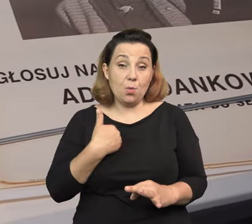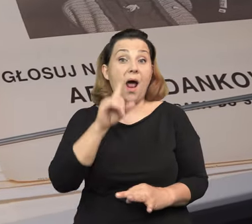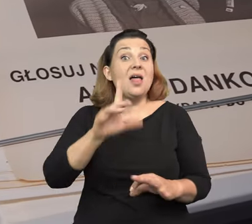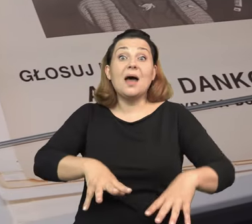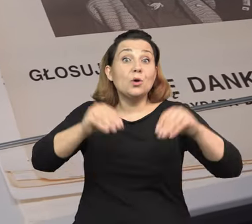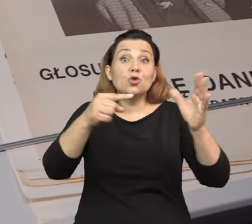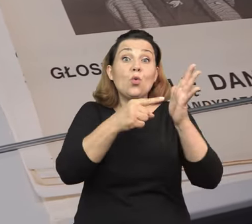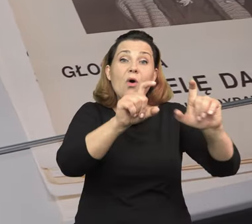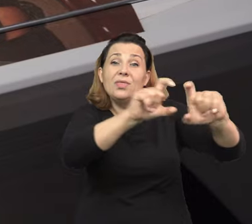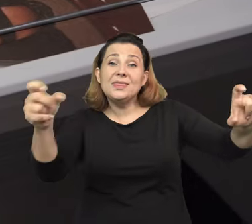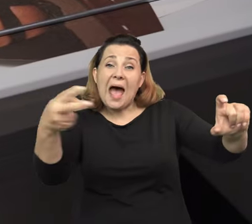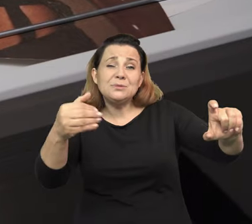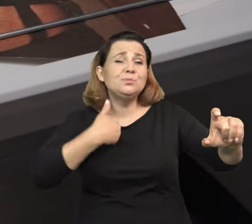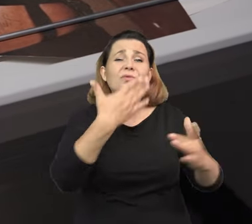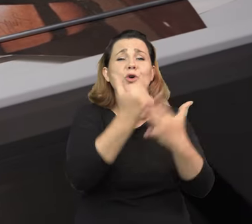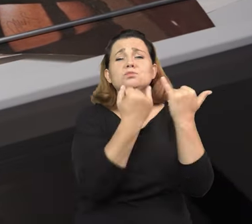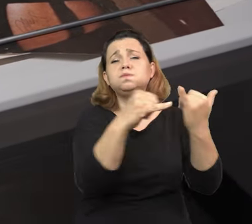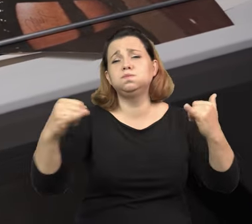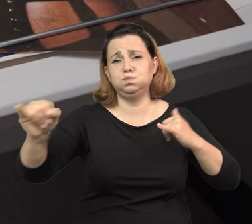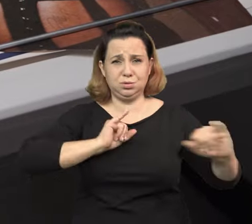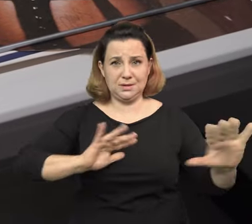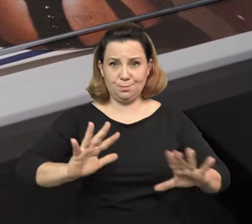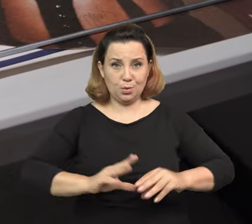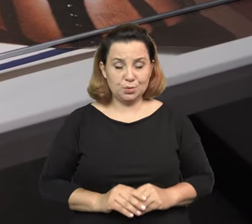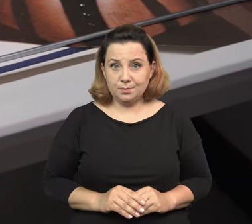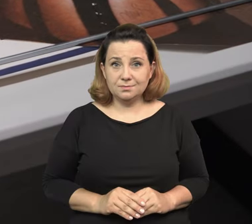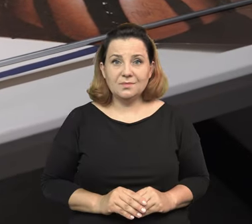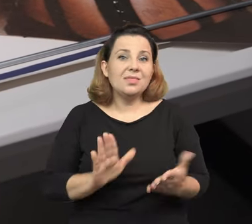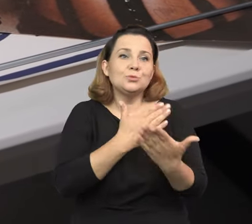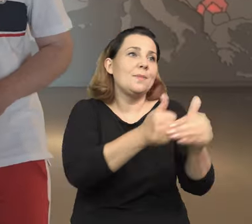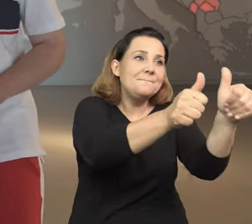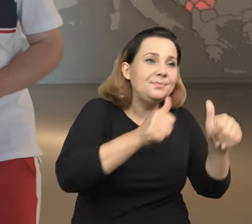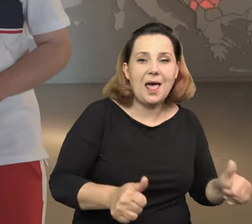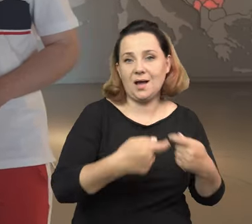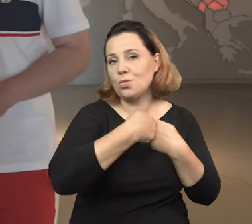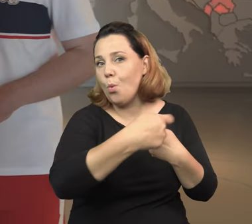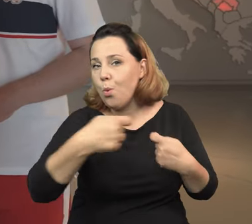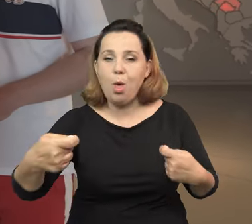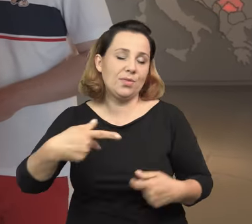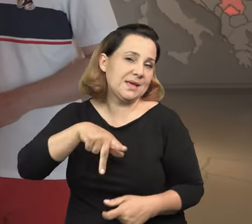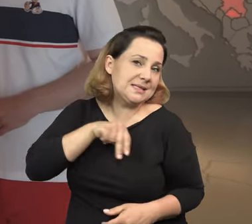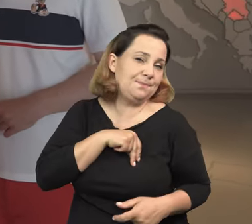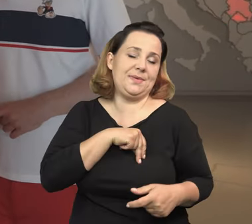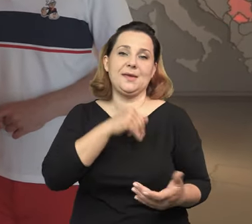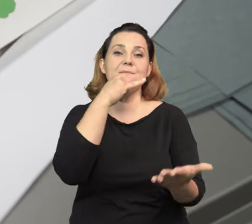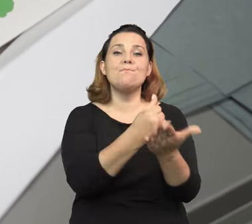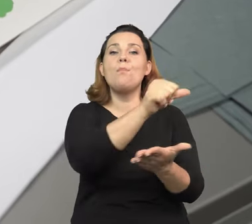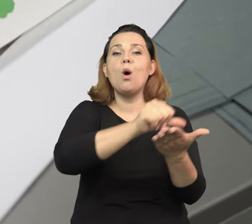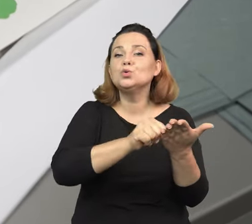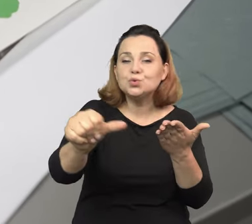wykorzystywana na milion sposobów. Używana na plakatach, ulotkach, wpinkach, pocztówkach,